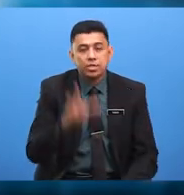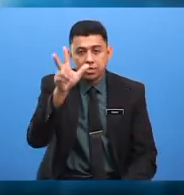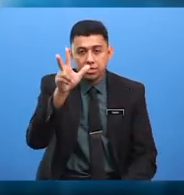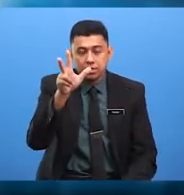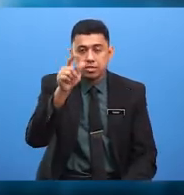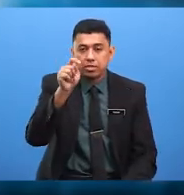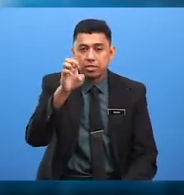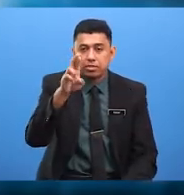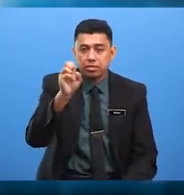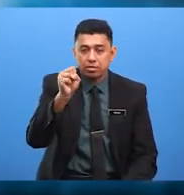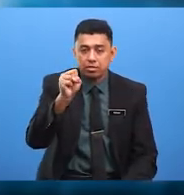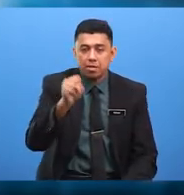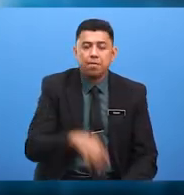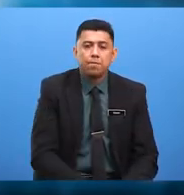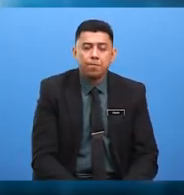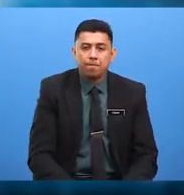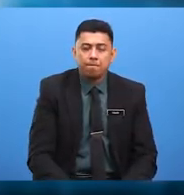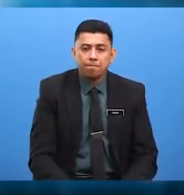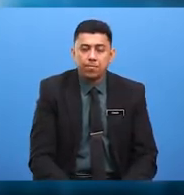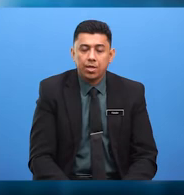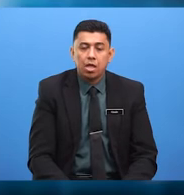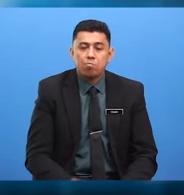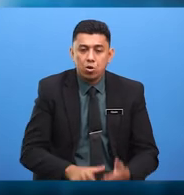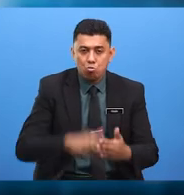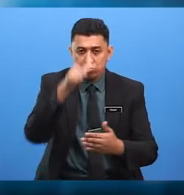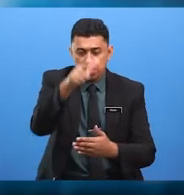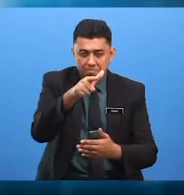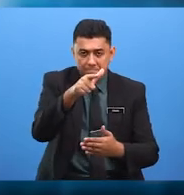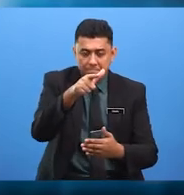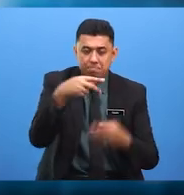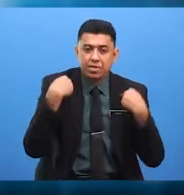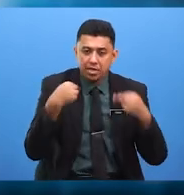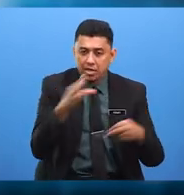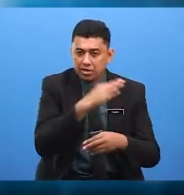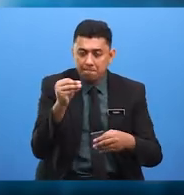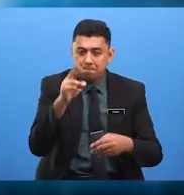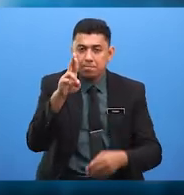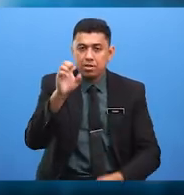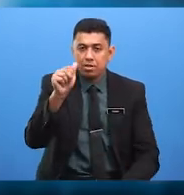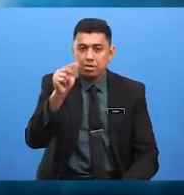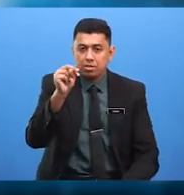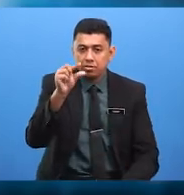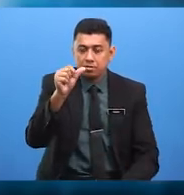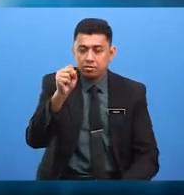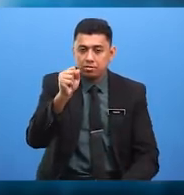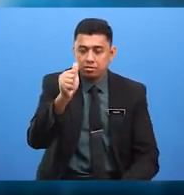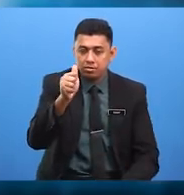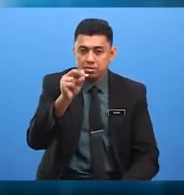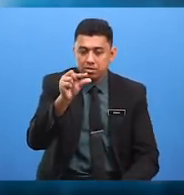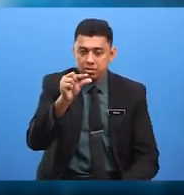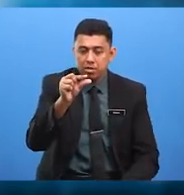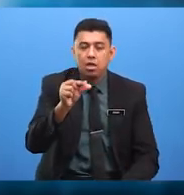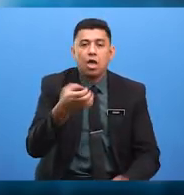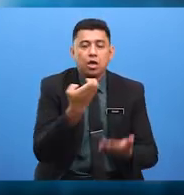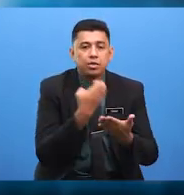yaitu memperkaya sekan rakyat menunjukkan perniagaan dan merangsang ekonomi psikologi ini adalah